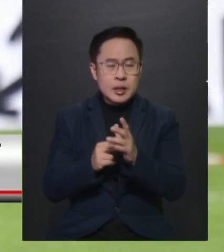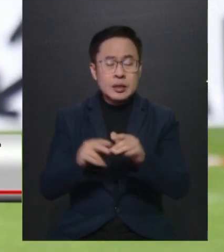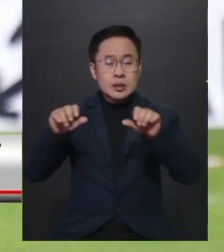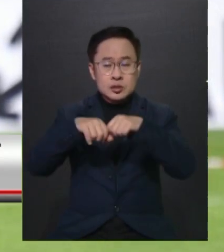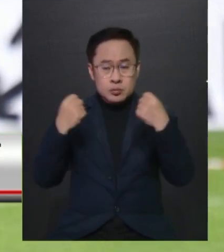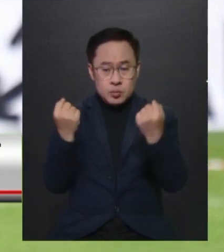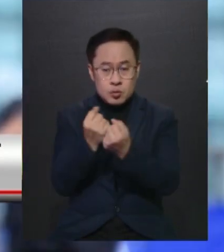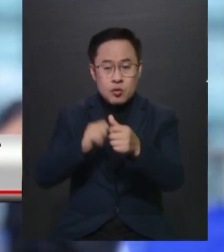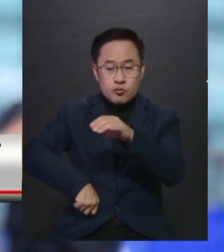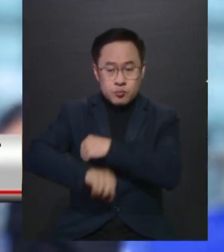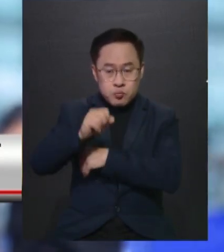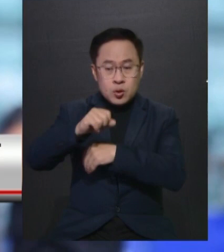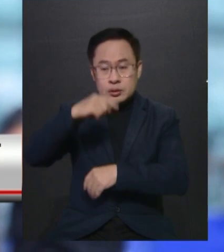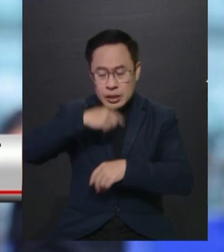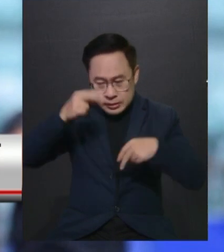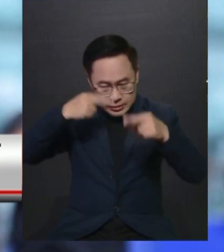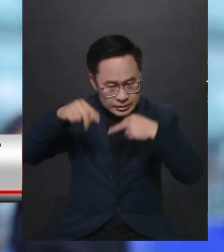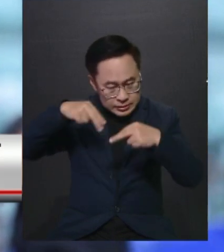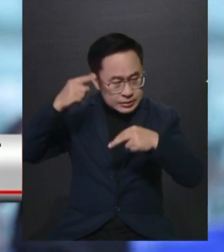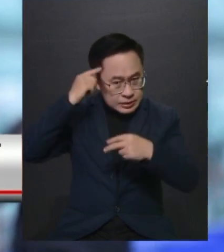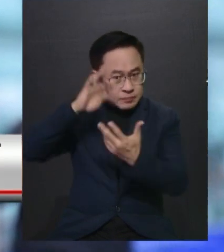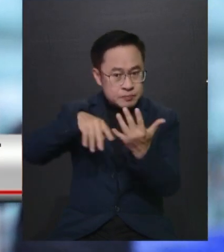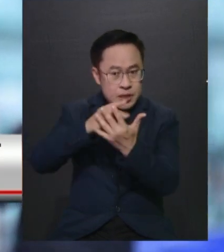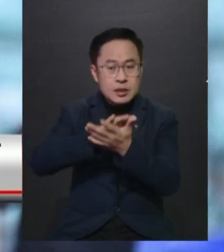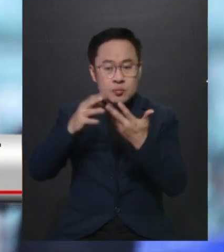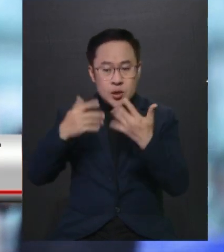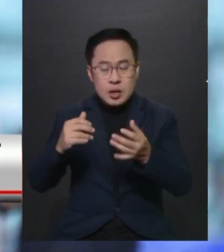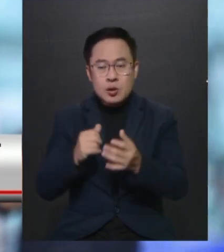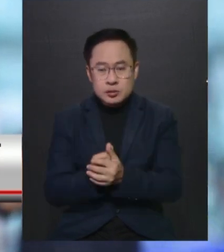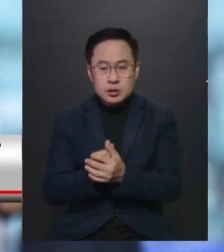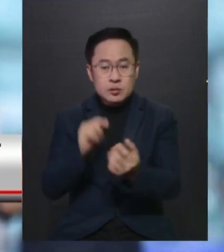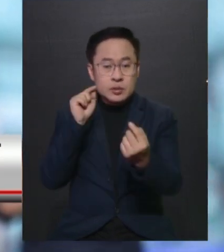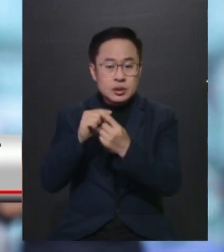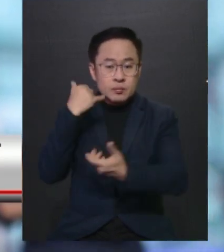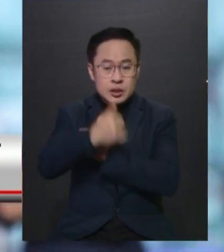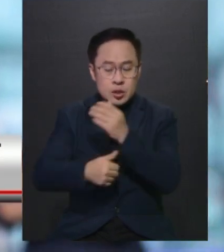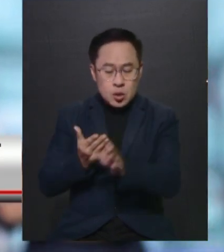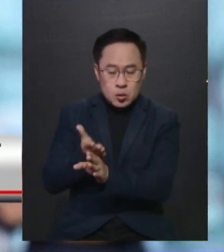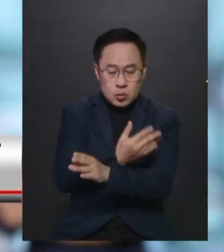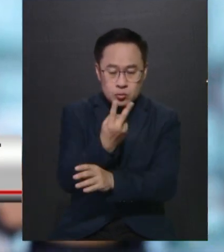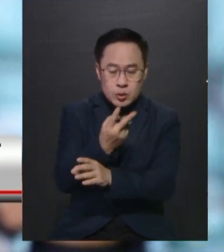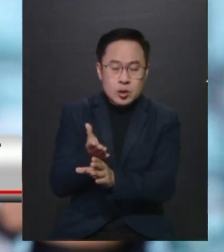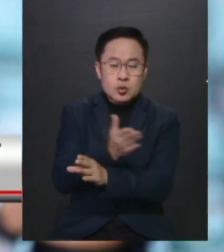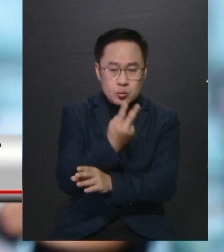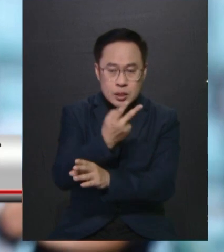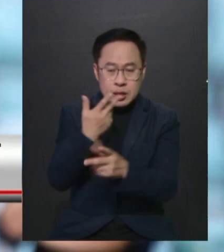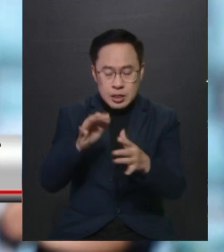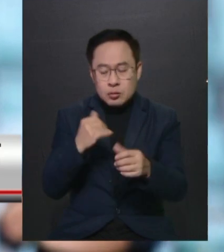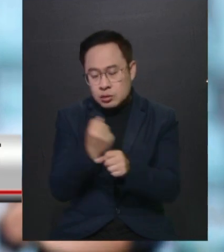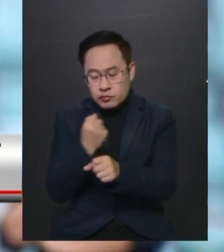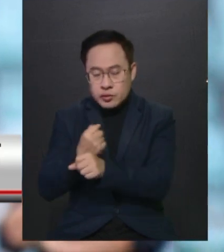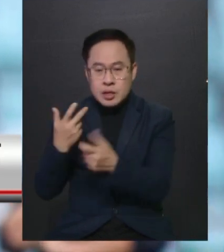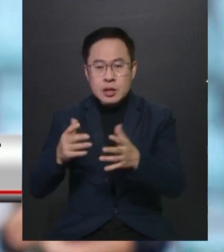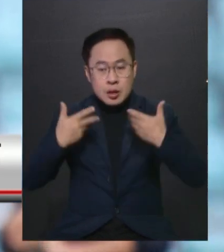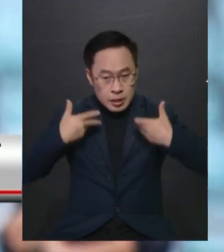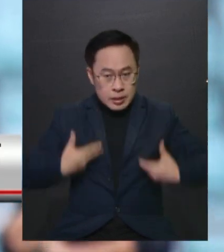เรามาถึงเอสโตเนียตั้งแต่2วันก่อนมีเวลาได้ปรับตัวได้ฟื้นฟูร่างกายก่อนลงซ้อมทุกคนก็กลับมามีสภาพร่างกายที่สมบูรณ์แล้วมีนัก